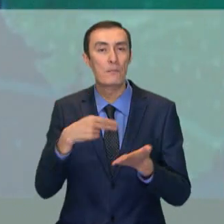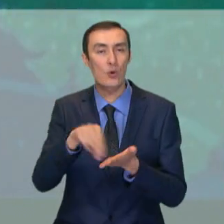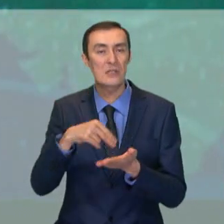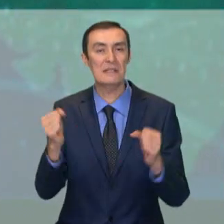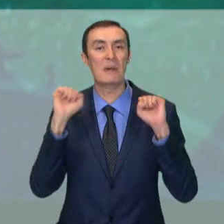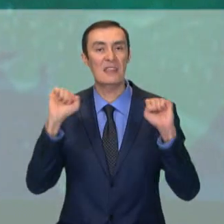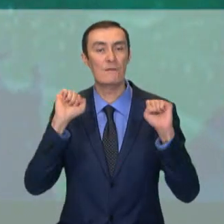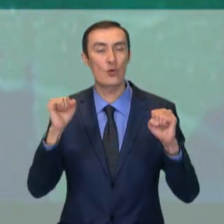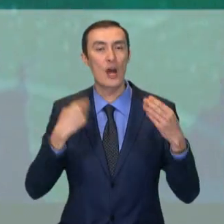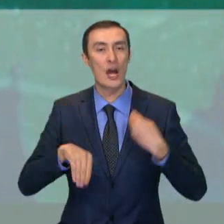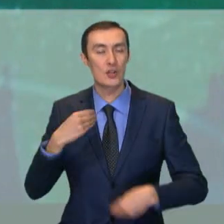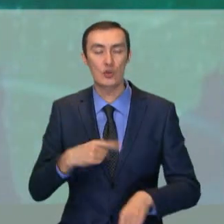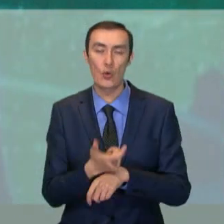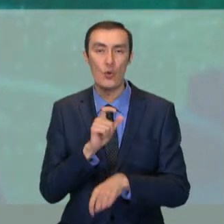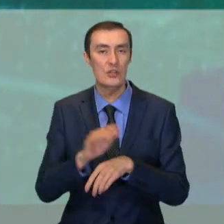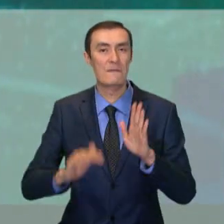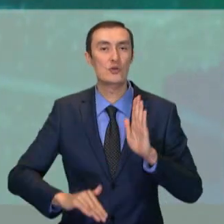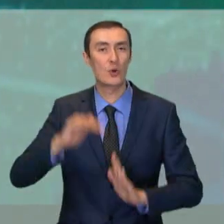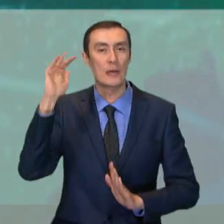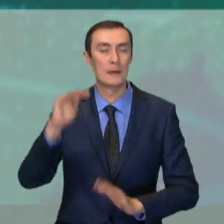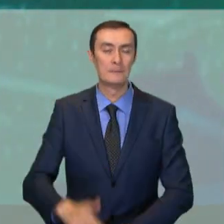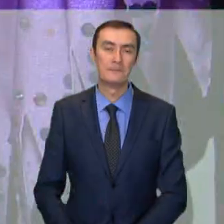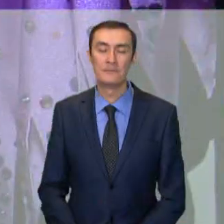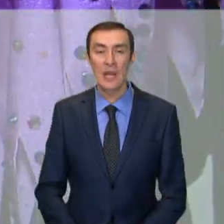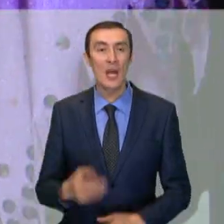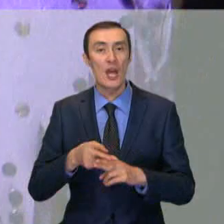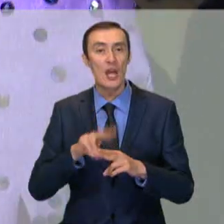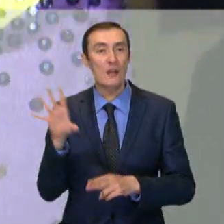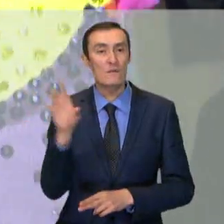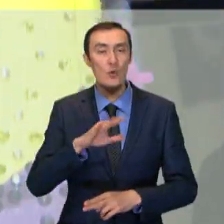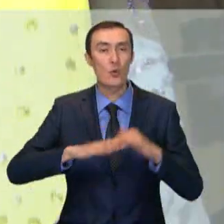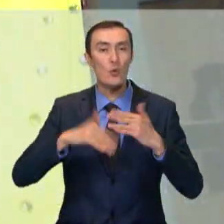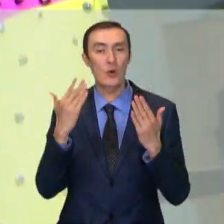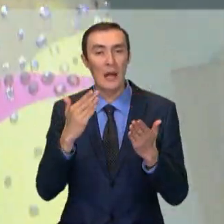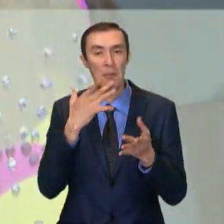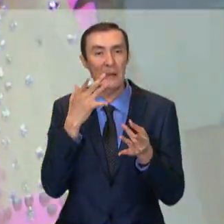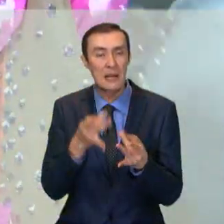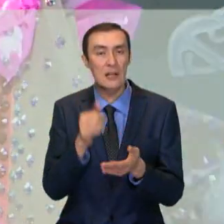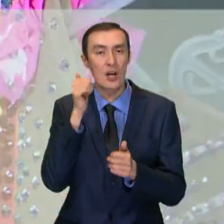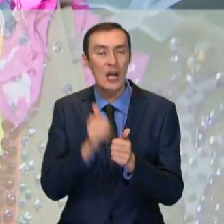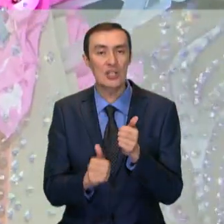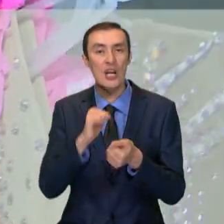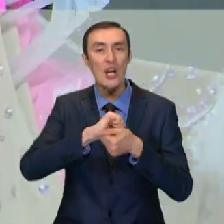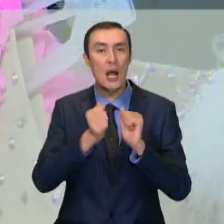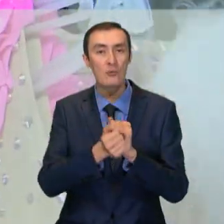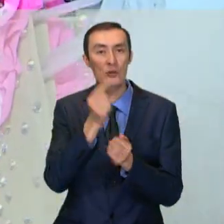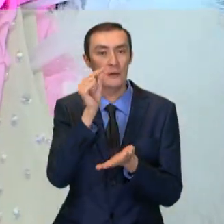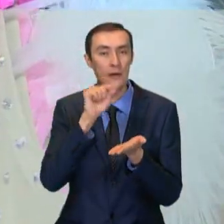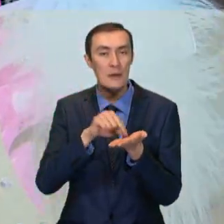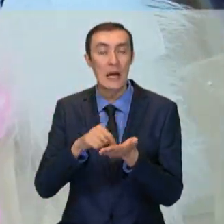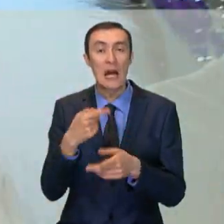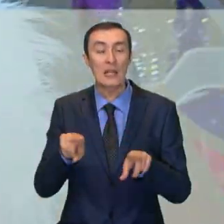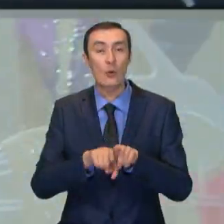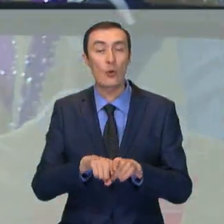оказался высокий. Нургуль Ахметова продолжит. Это все вручную приклеивается, каждый камушек по отдельности. Один